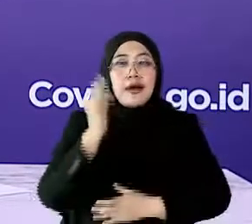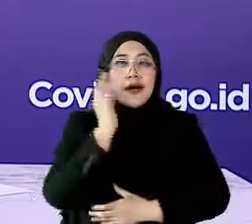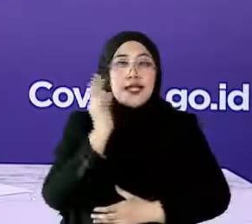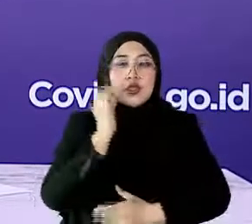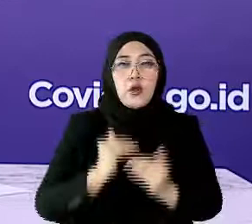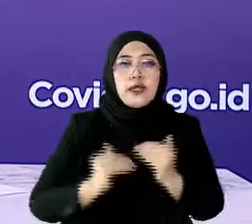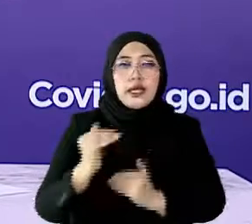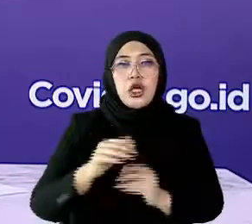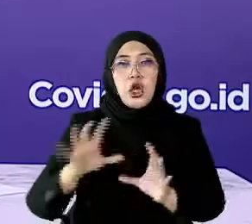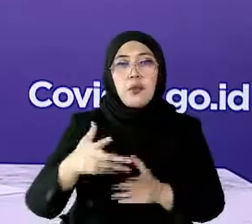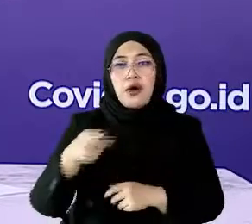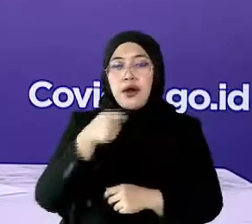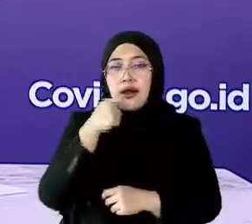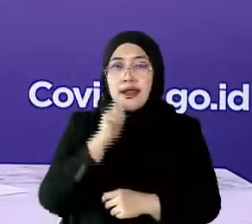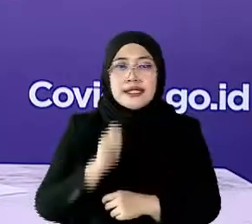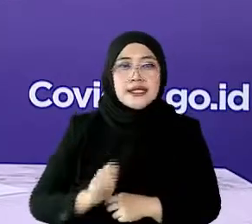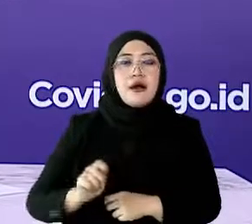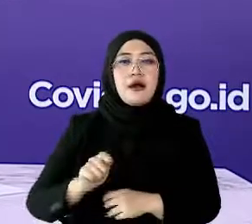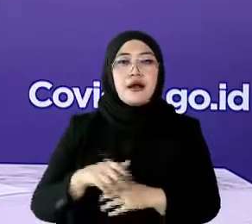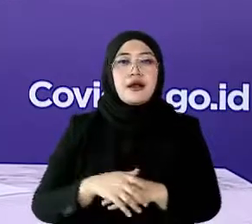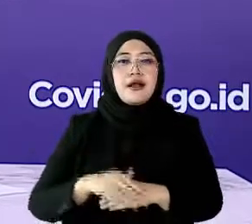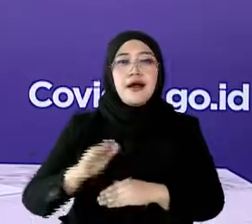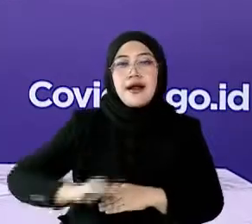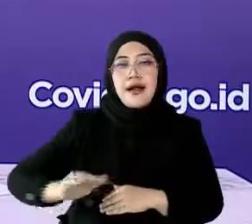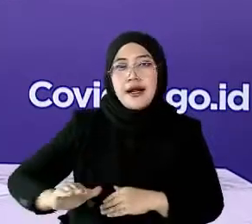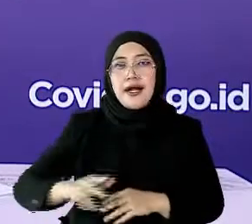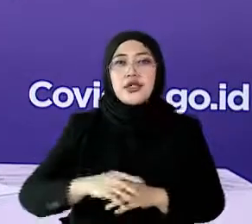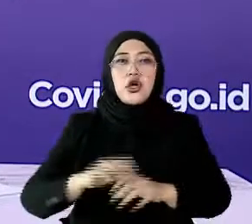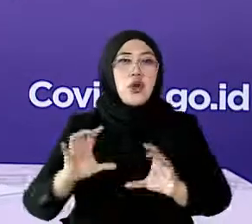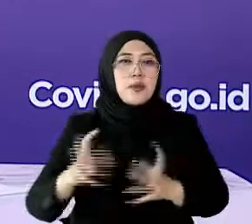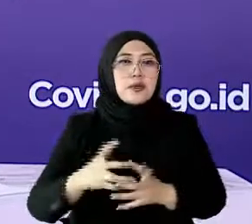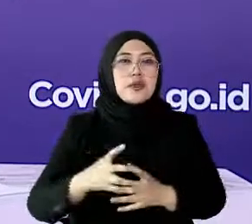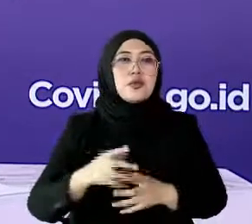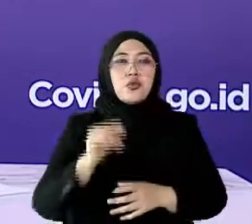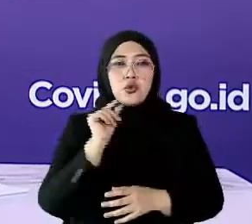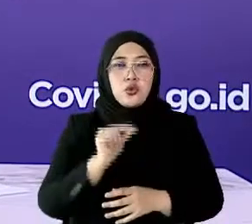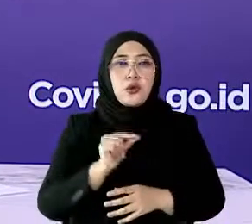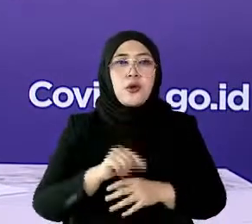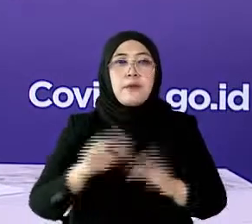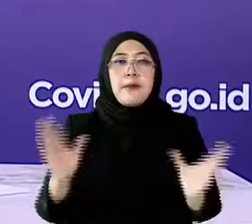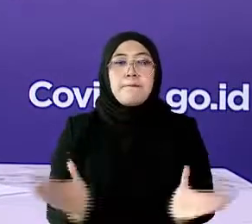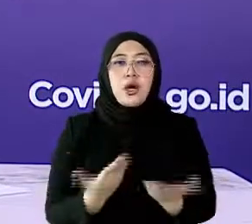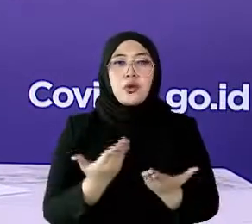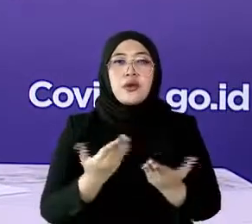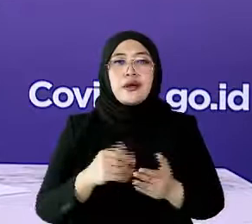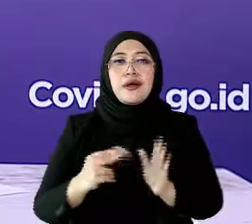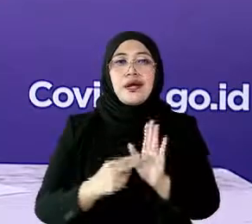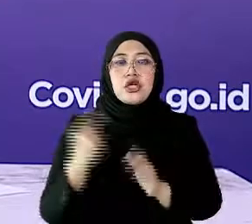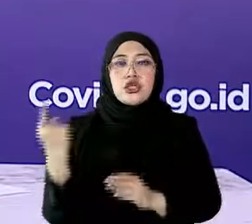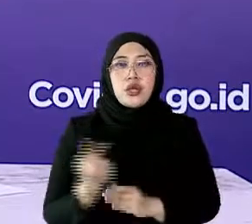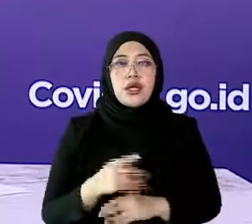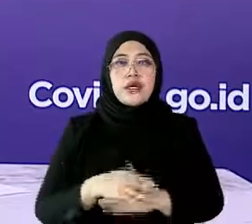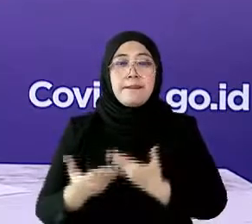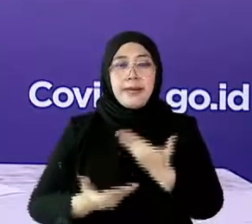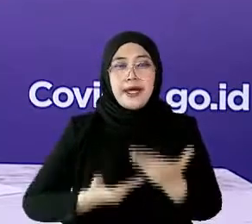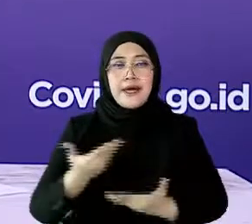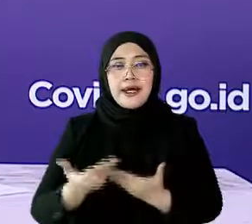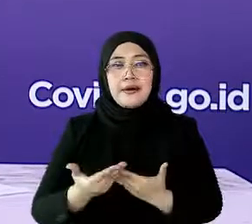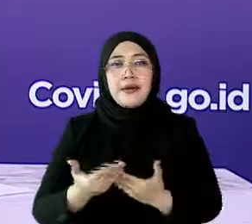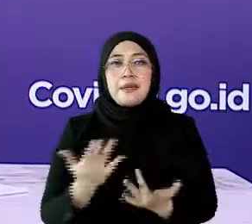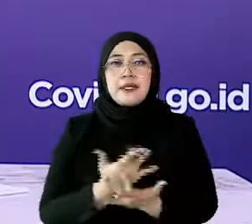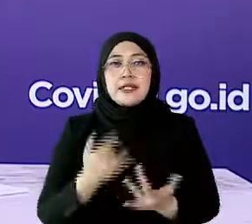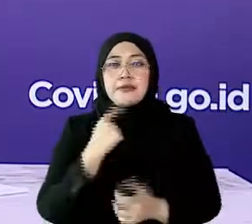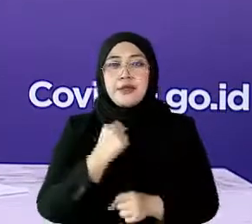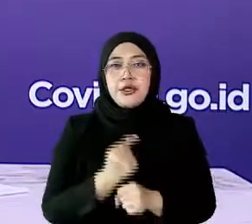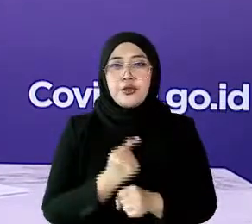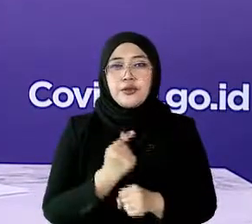yaitu lansia dan pralansia serta populasi kunci pembangunan nasional dan pelayanan masyarakat seperti guru